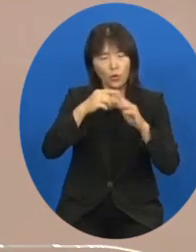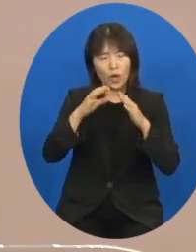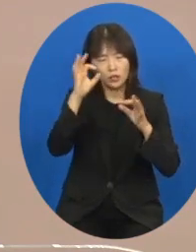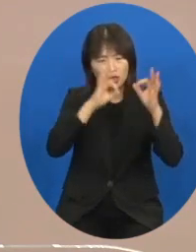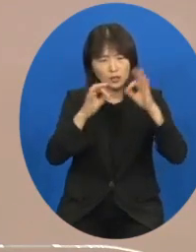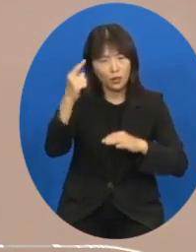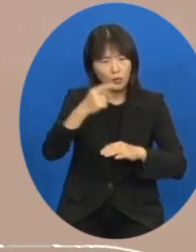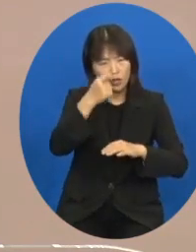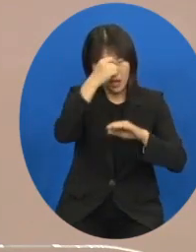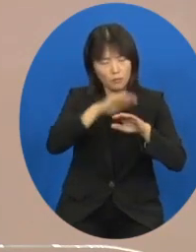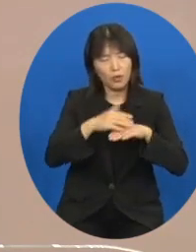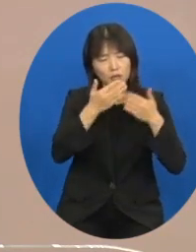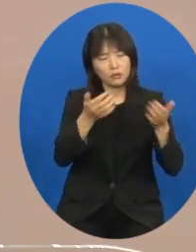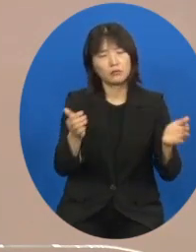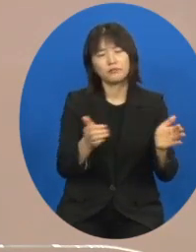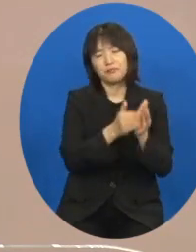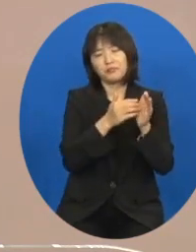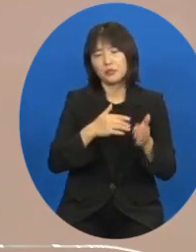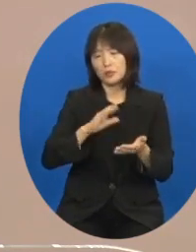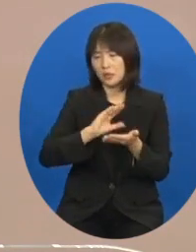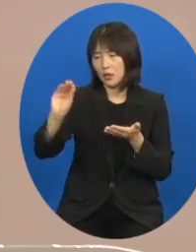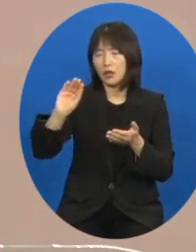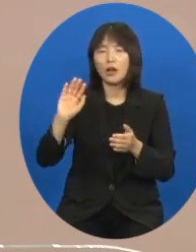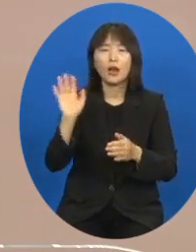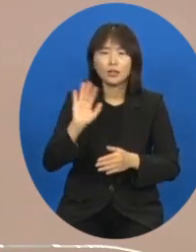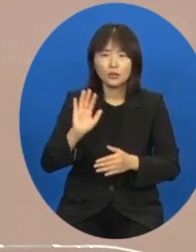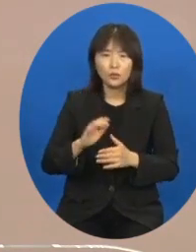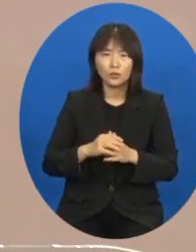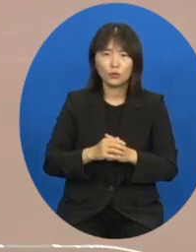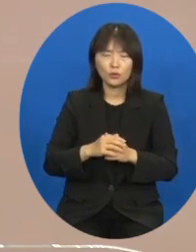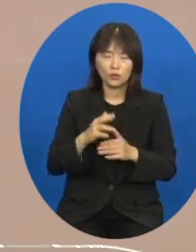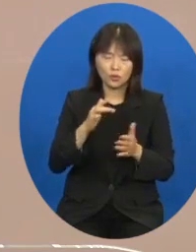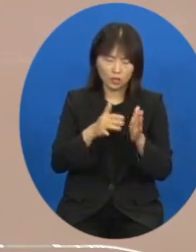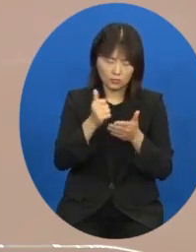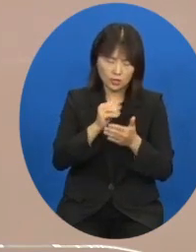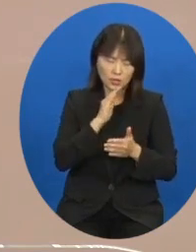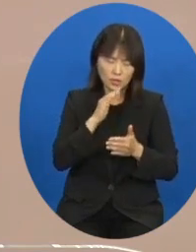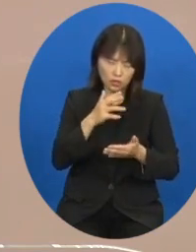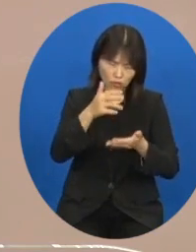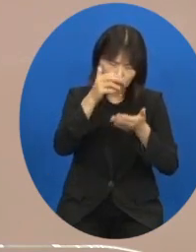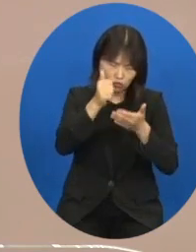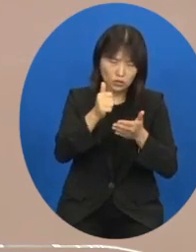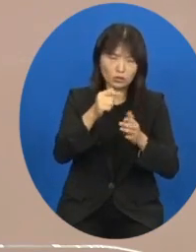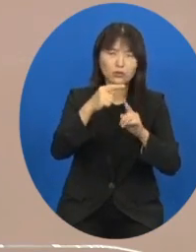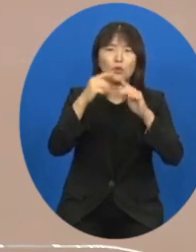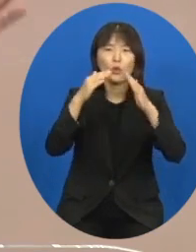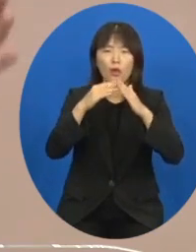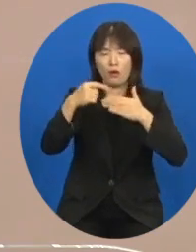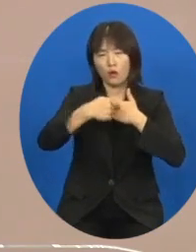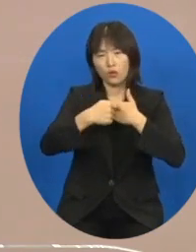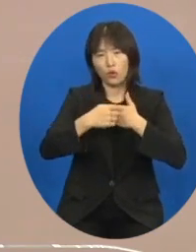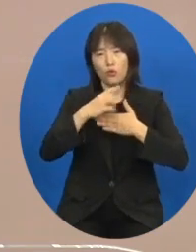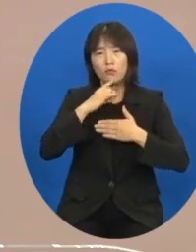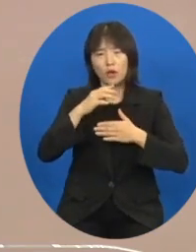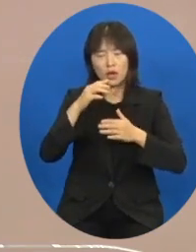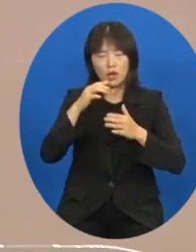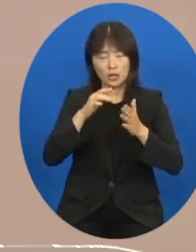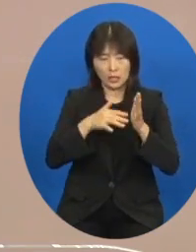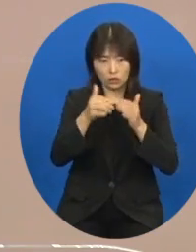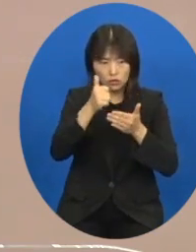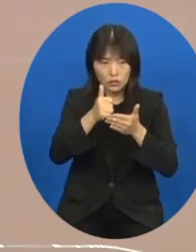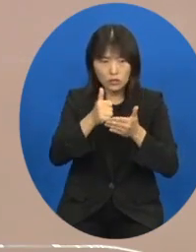와서 예배만 드리고 가는 게 아니고 예수님이 진짜 주인이신 그 교회, 겉으로만 예수님의 교회가